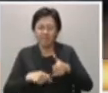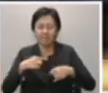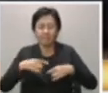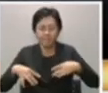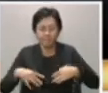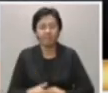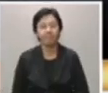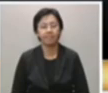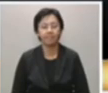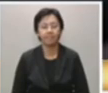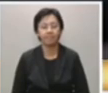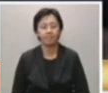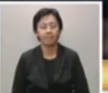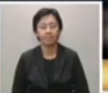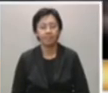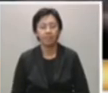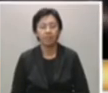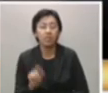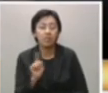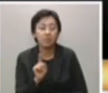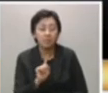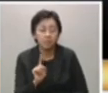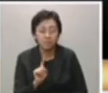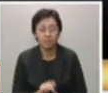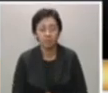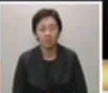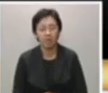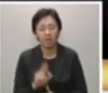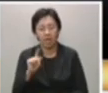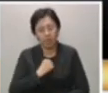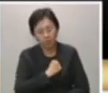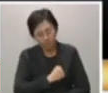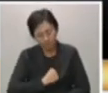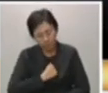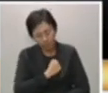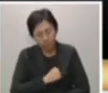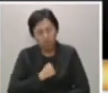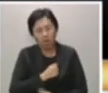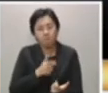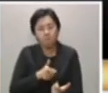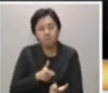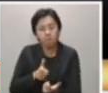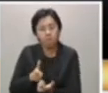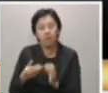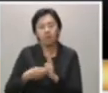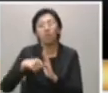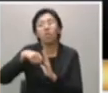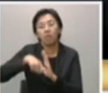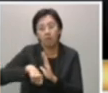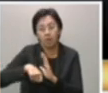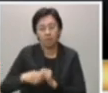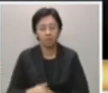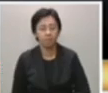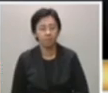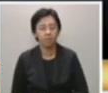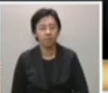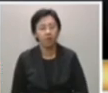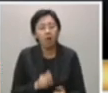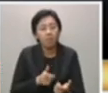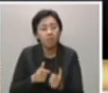ทร์โอชาจากเหตุการณ์สะเทือนขวัญกราดยิงที่โคราชการแสดง